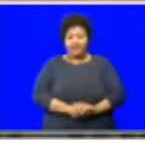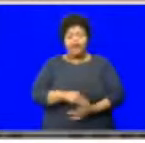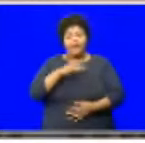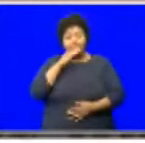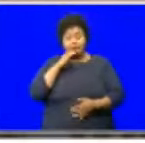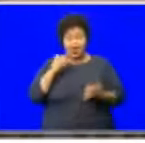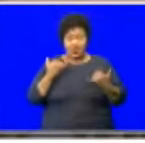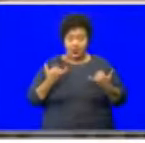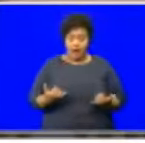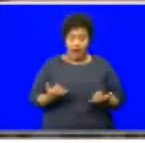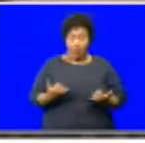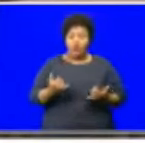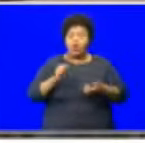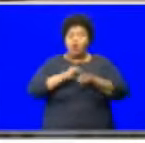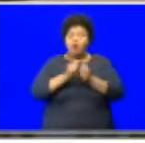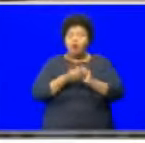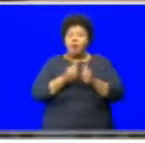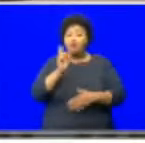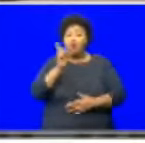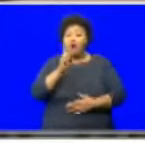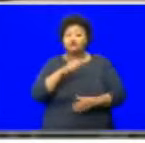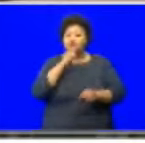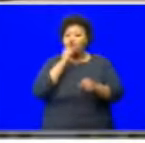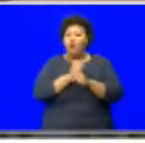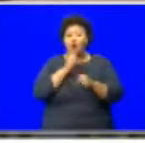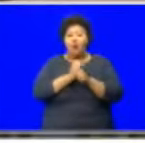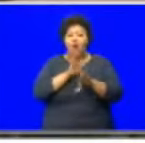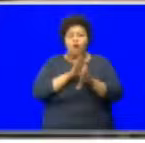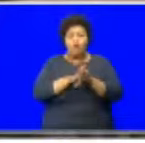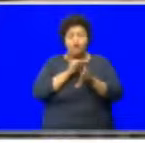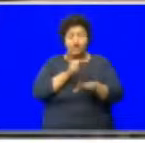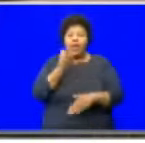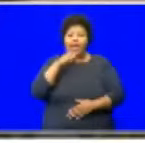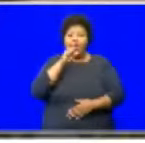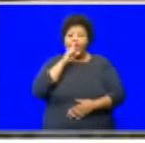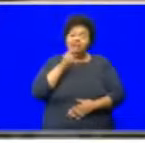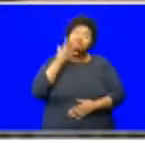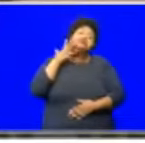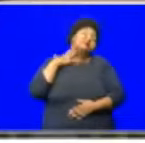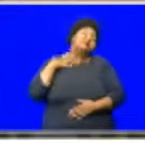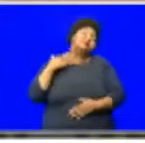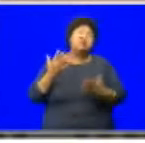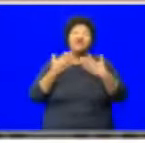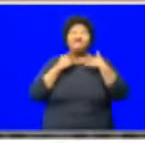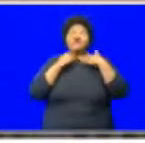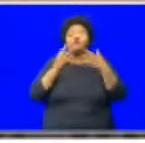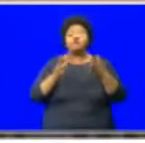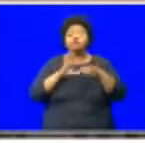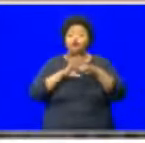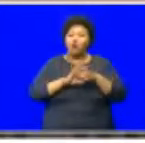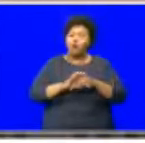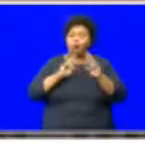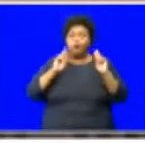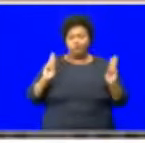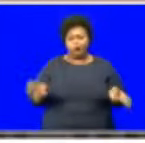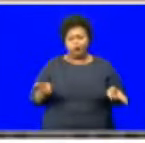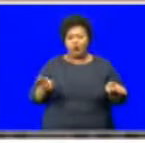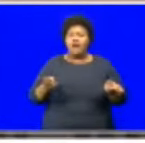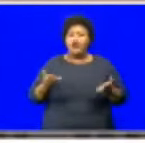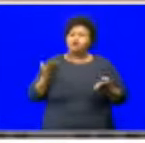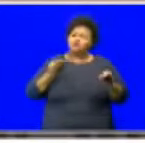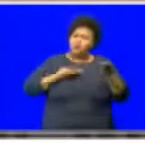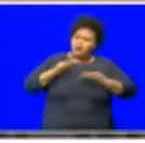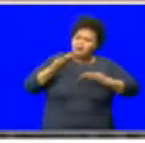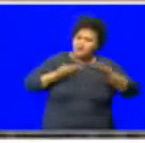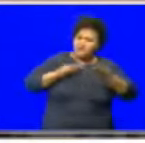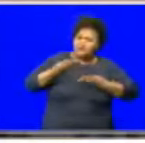lokuyinkinga kimi yalo ukuthi angisebenti kani le depression ayifuni ukuthi uhlale ungentulutho ifuna ngathi ngaba busy